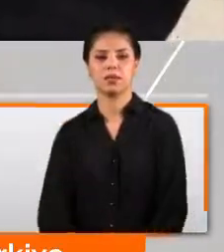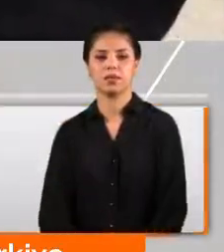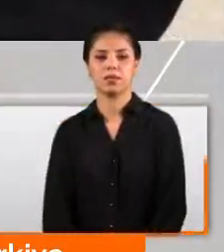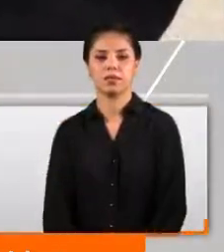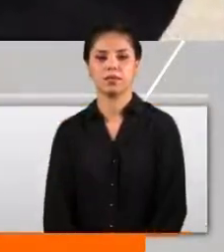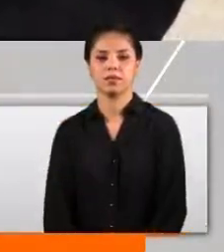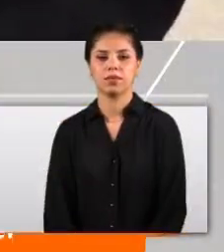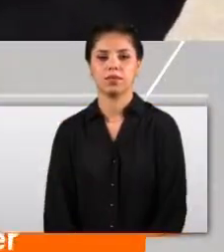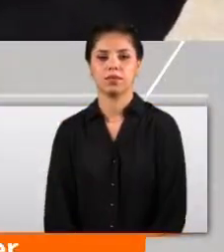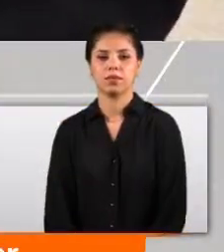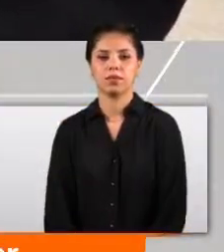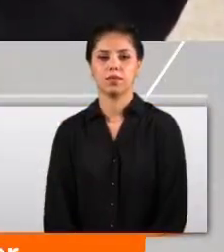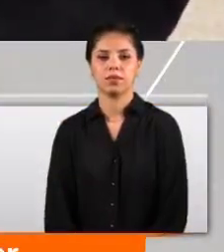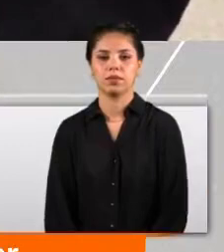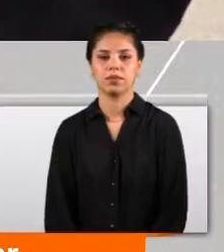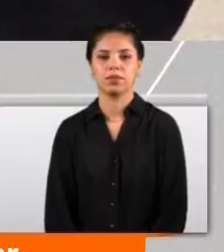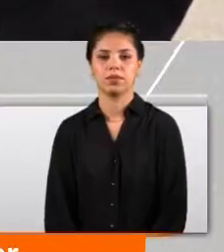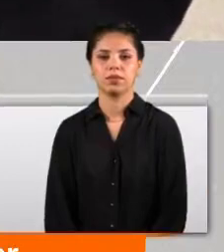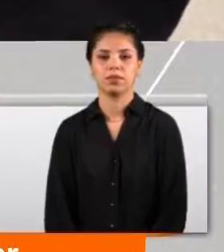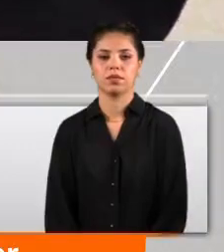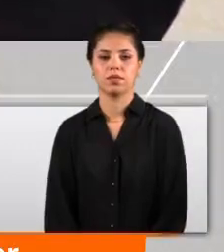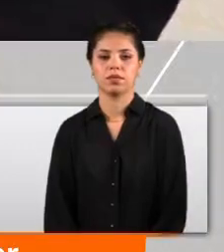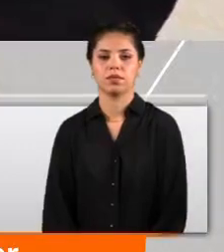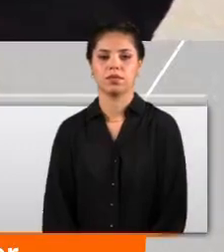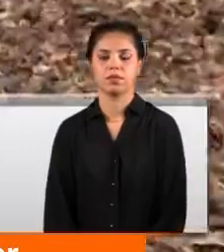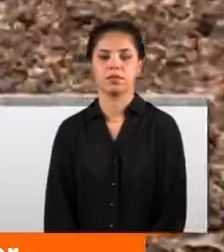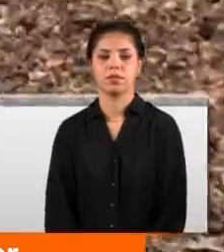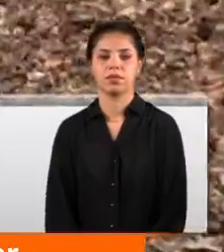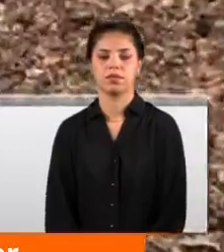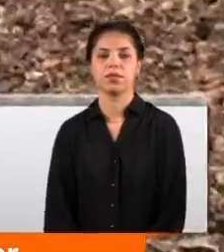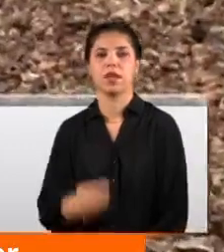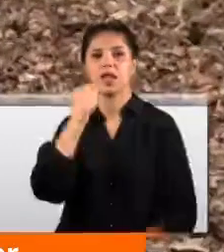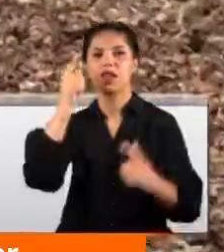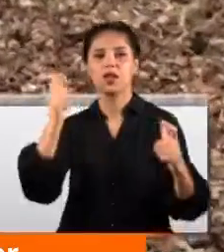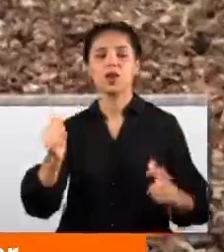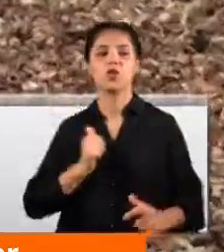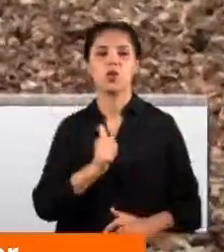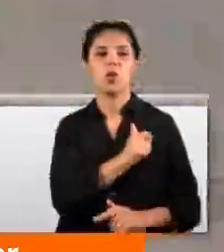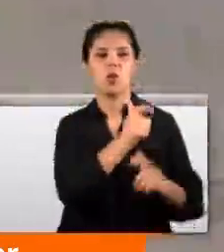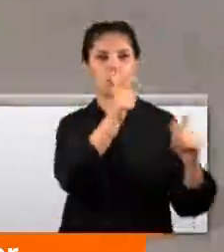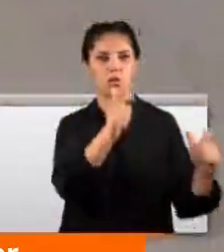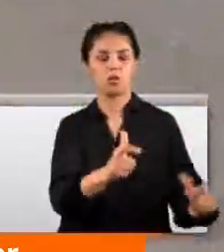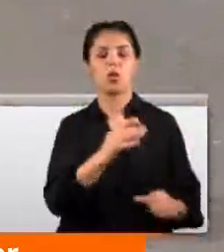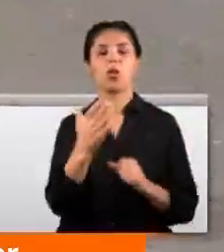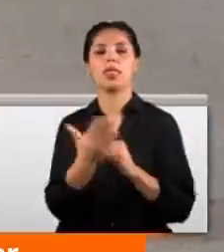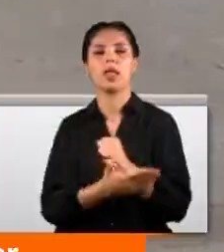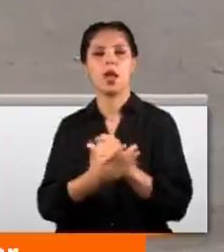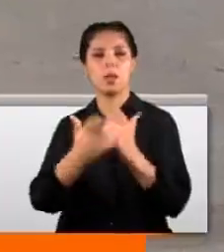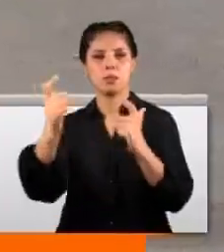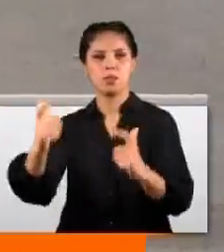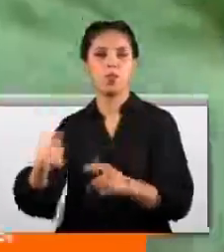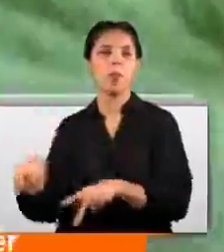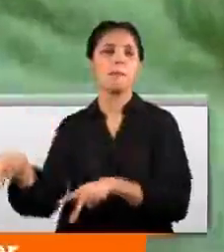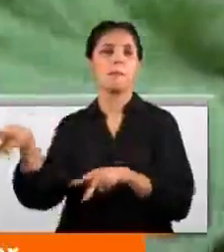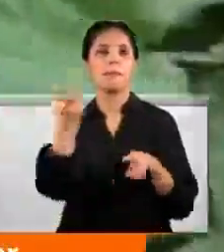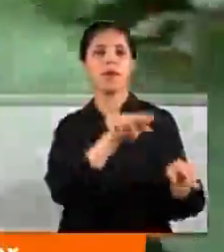Yani yağmur yağar, herhangi biri belki çalma olayı olur mu olmaz mı çok da bilmiyoruz. Giresun, Ordu, Trabzon hemen her kentte manzara